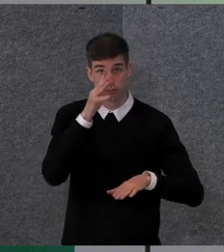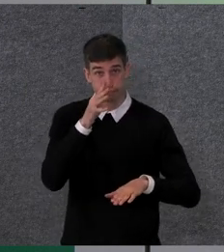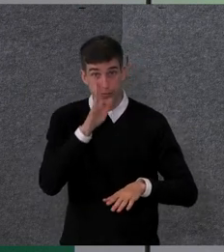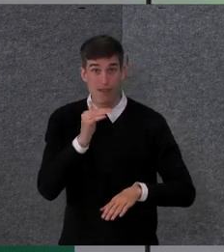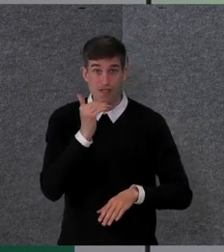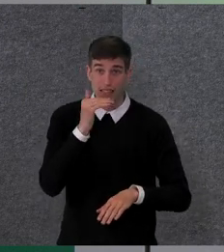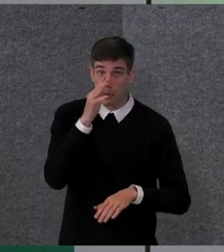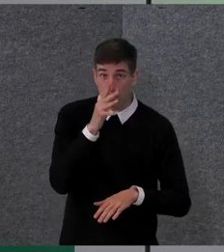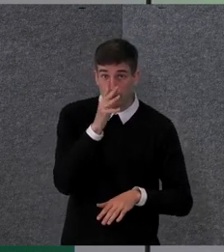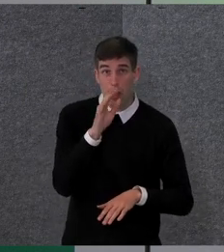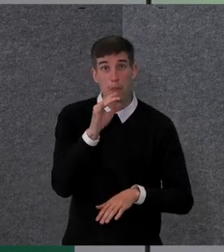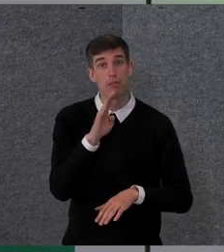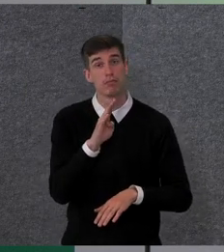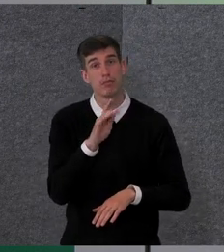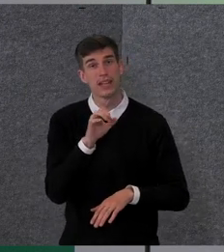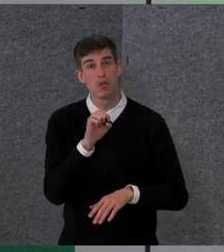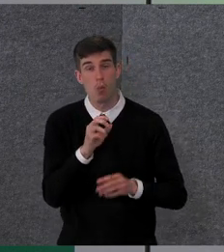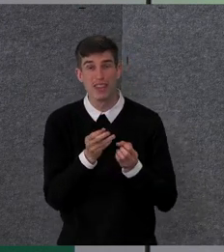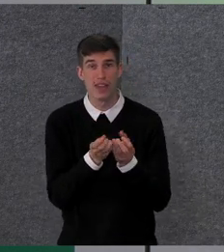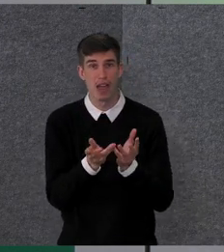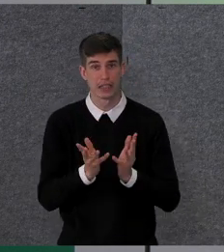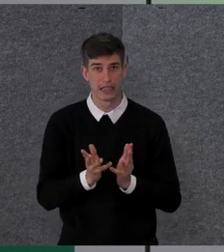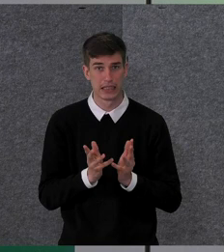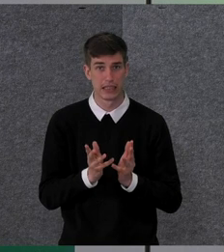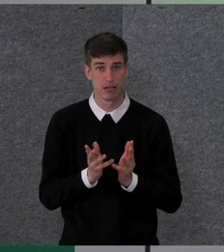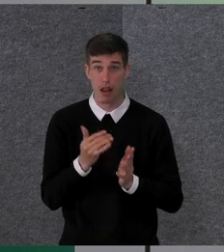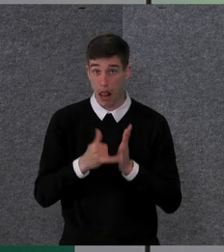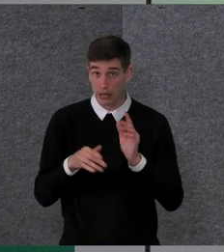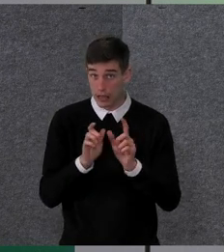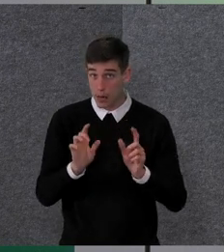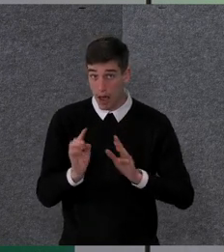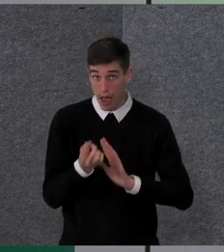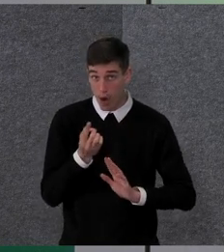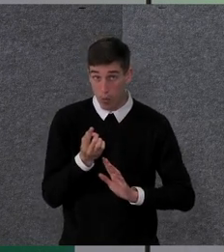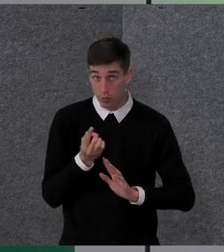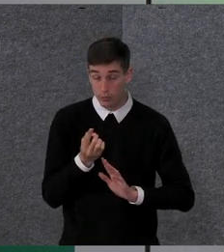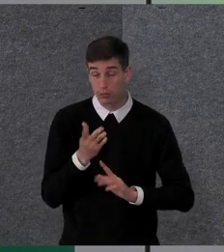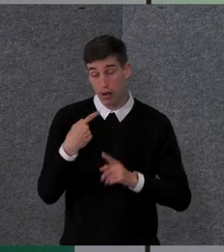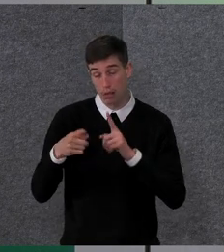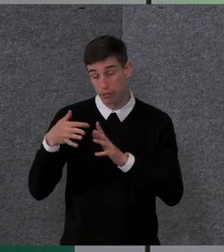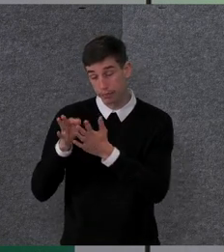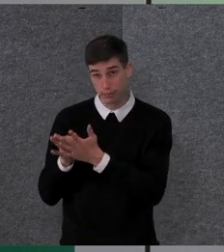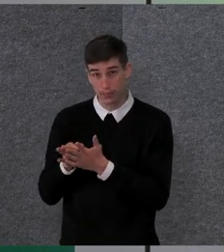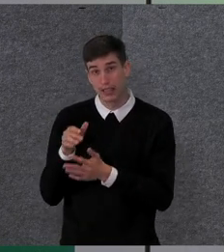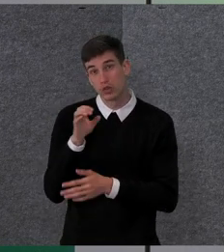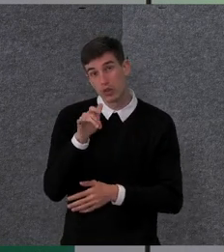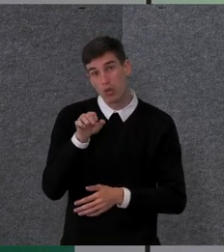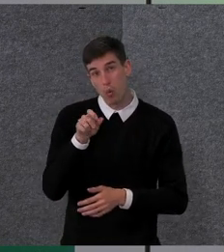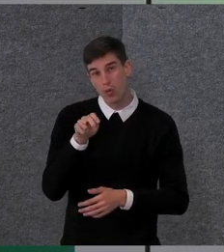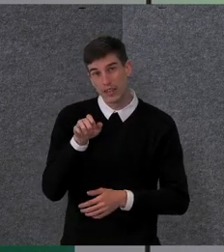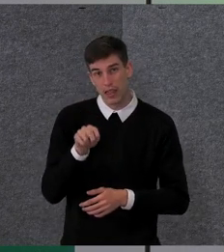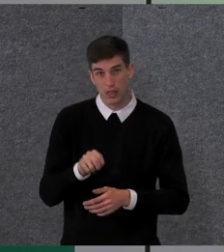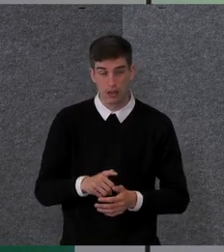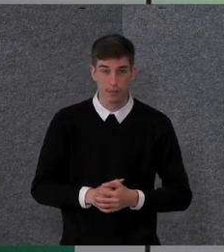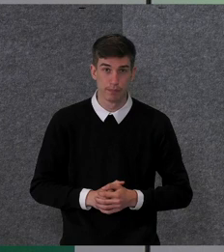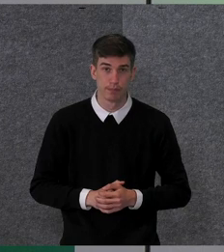Wasserverschmutzung, Verlust der Biodiversität und, last but not least, dem Phänomen von Zoonosen. Wir können